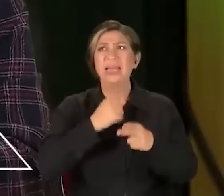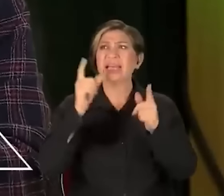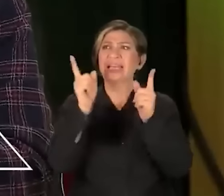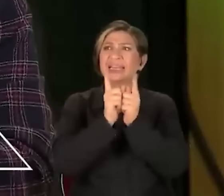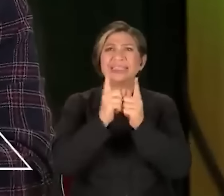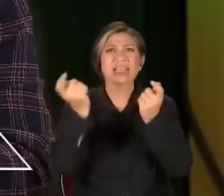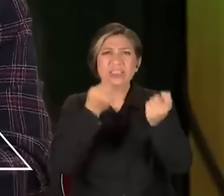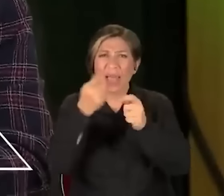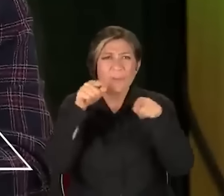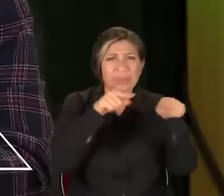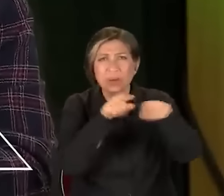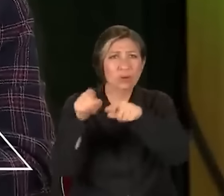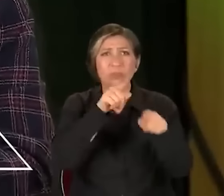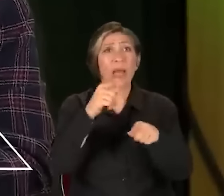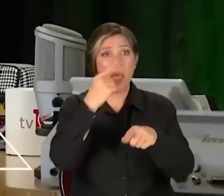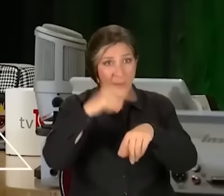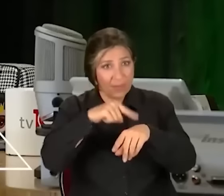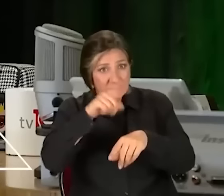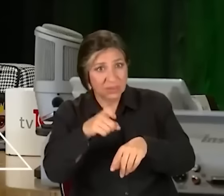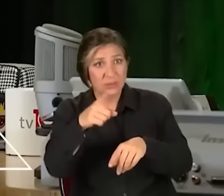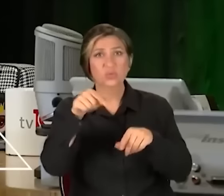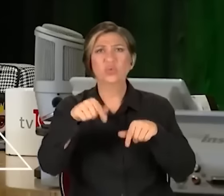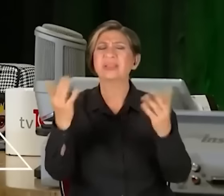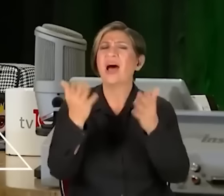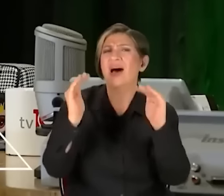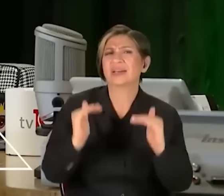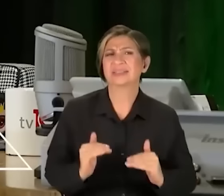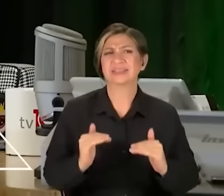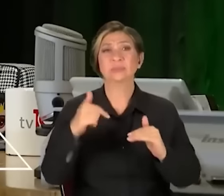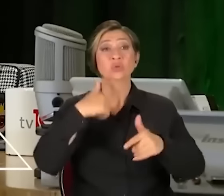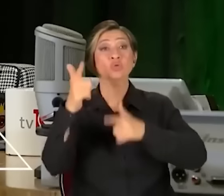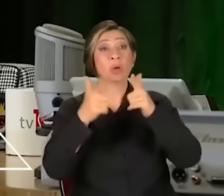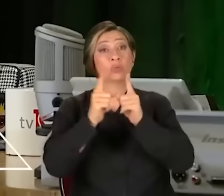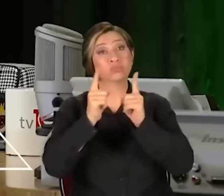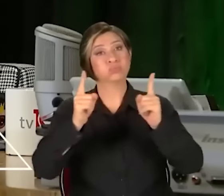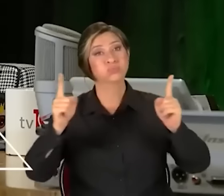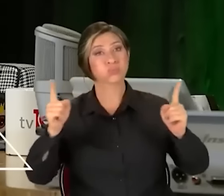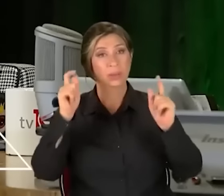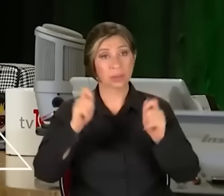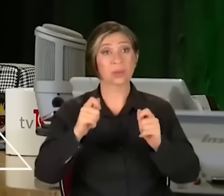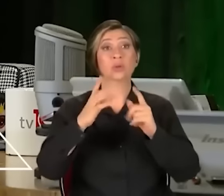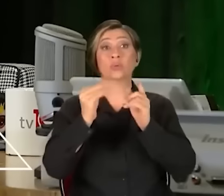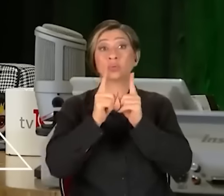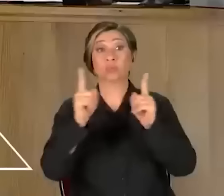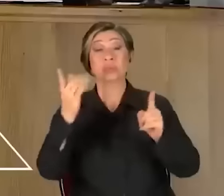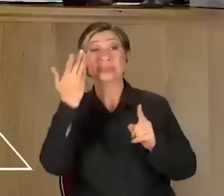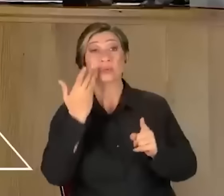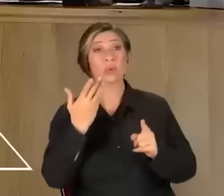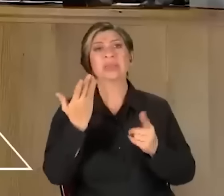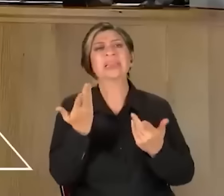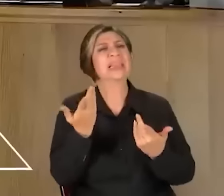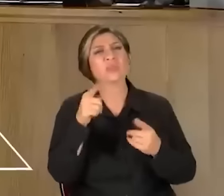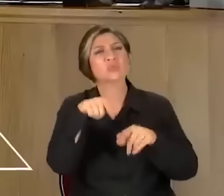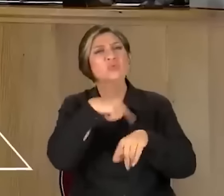kısa şeyler peşinde koşmak, emin misin bundan? Şu an daha az. Aslında mesela biz şu an videoları daha uzun yapıyoruz. Bravo. Daha uzun yaptıkça bunu daha sormak istiyorum. Niçin, evet.